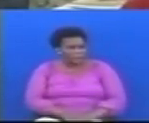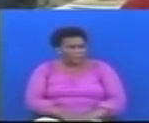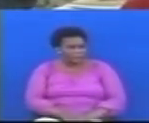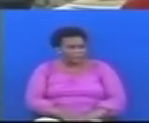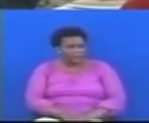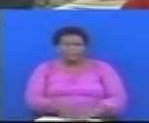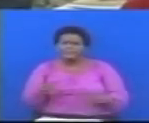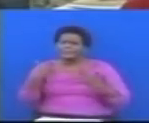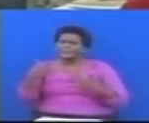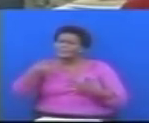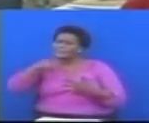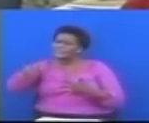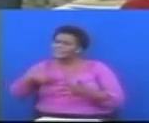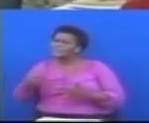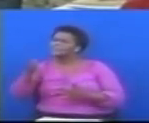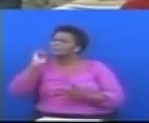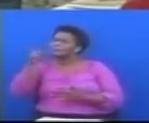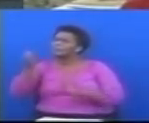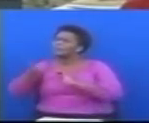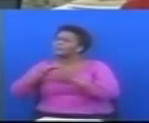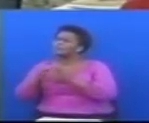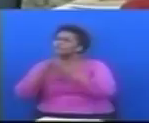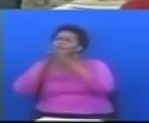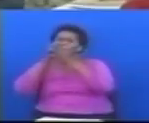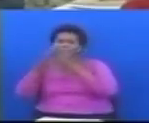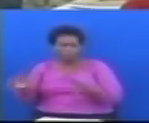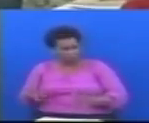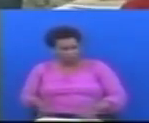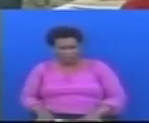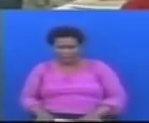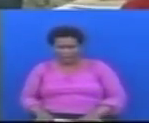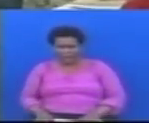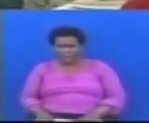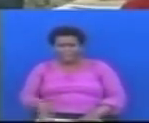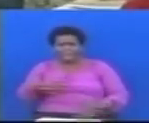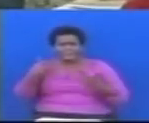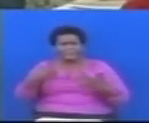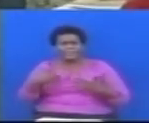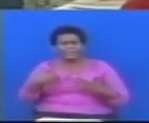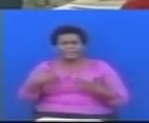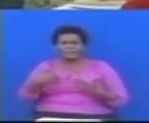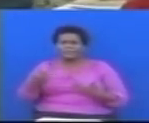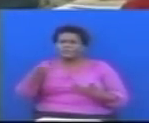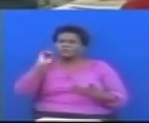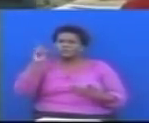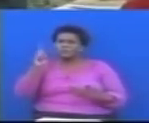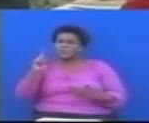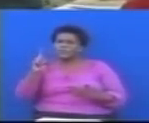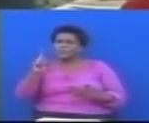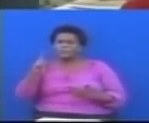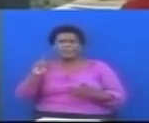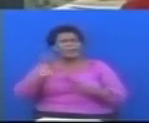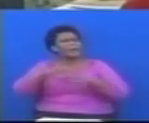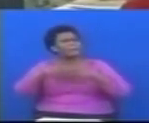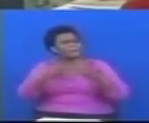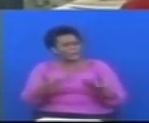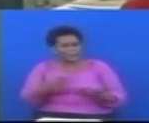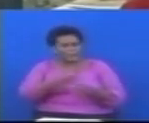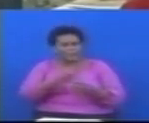Liwale? Shida hii tutaipata mwisho lini? Maana sasa umeme Liwale haupatikani kabisa, unawaka masaa mawili au matano.